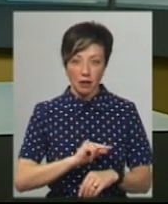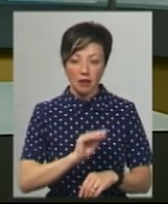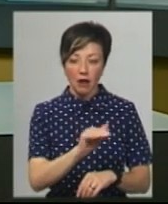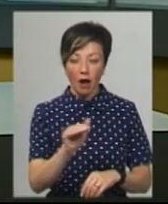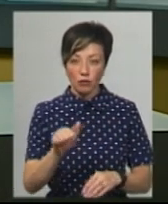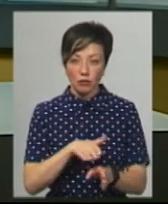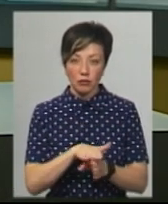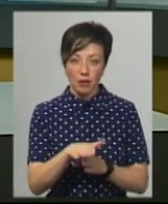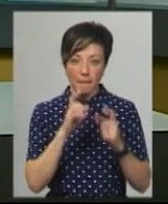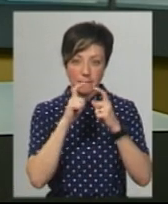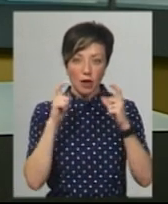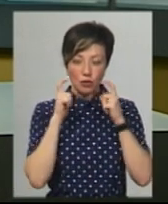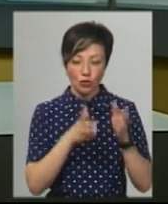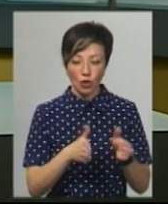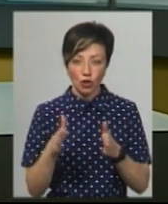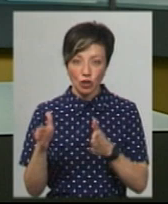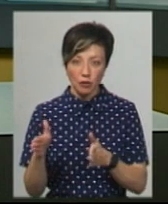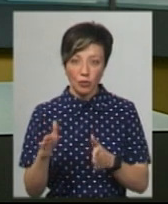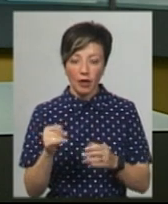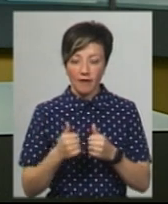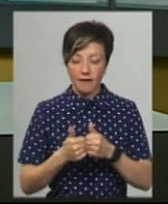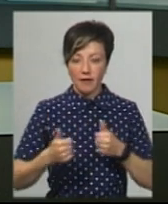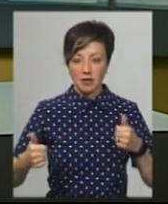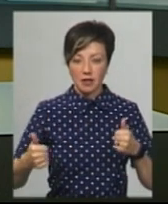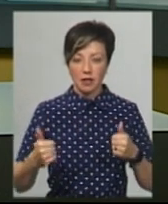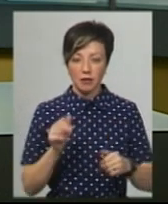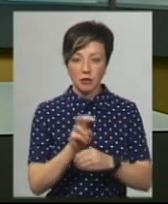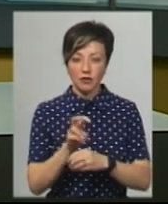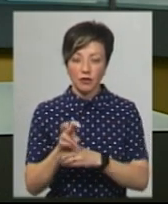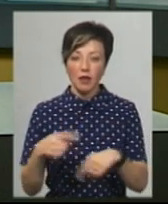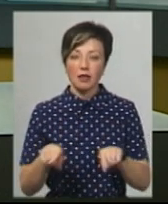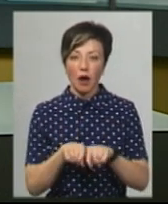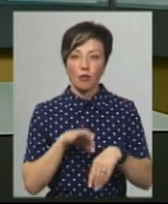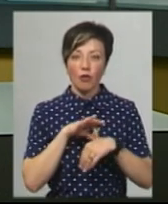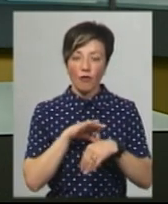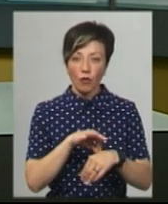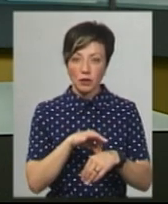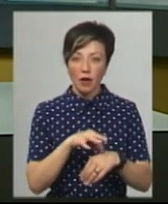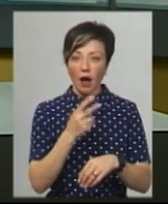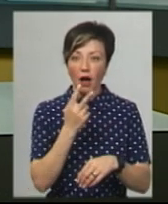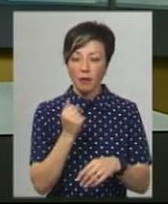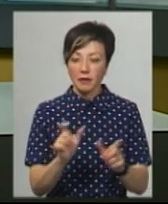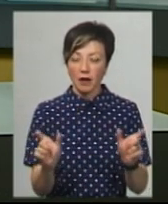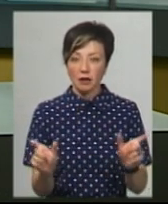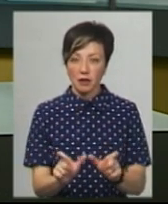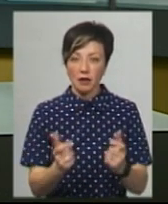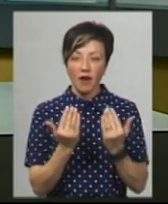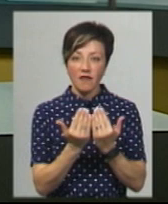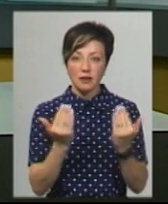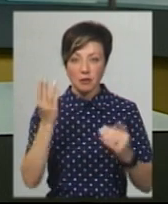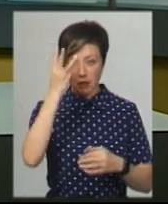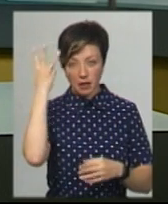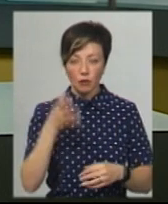нагадують про дотримання масочного режиму та безпечної відстані між відвідувачами. Так проводяться під час адаптивного карантину виставки в